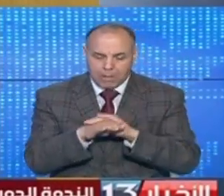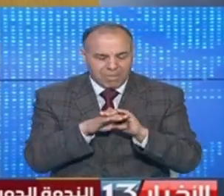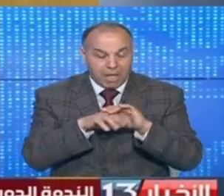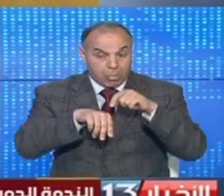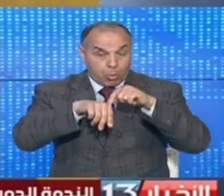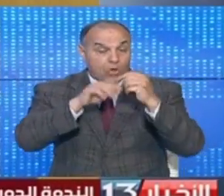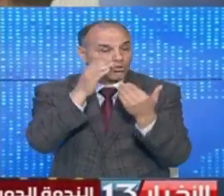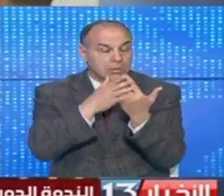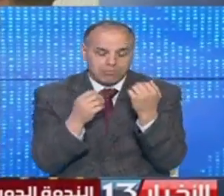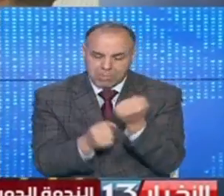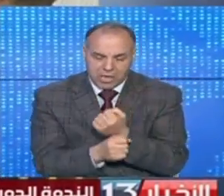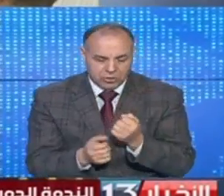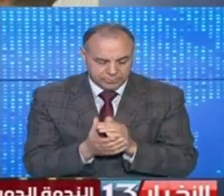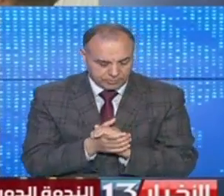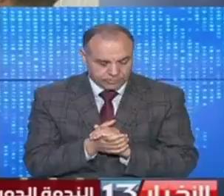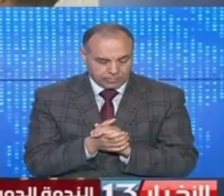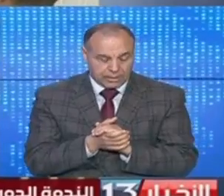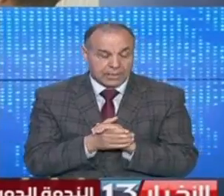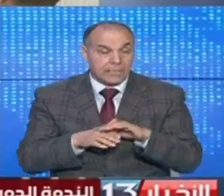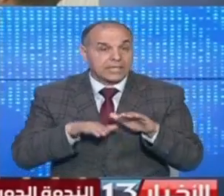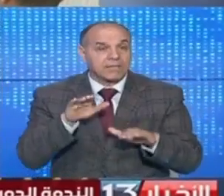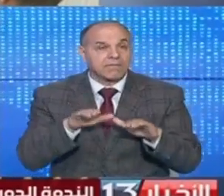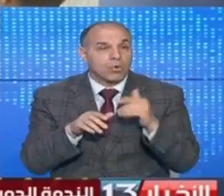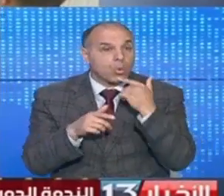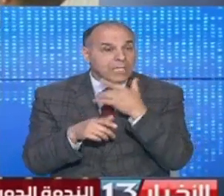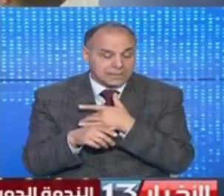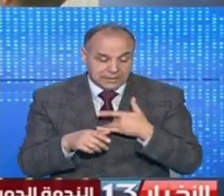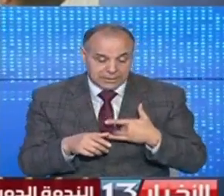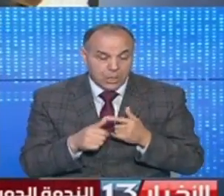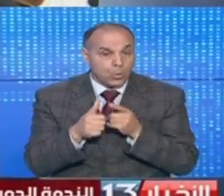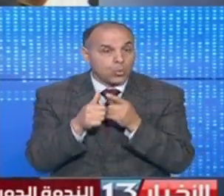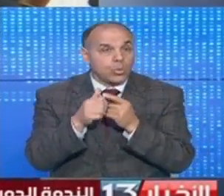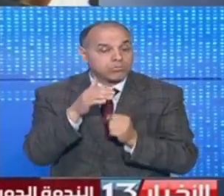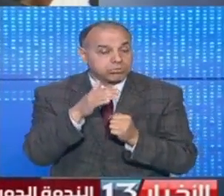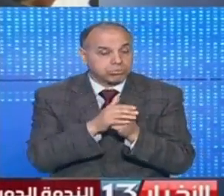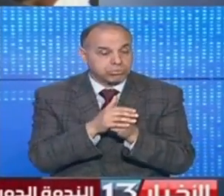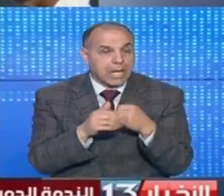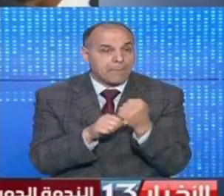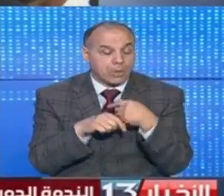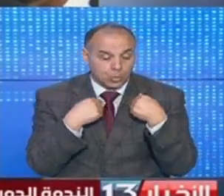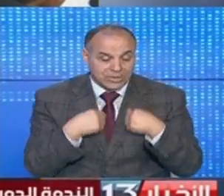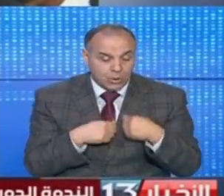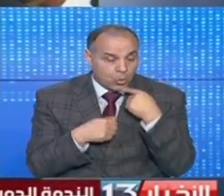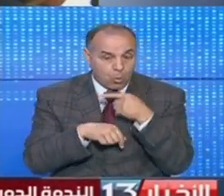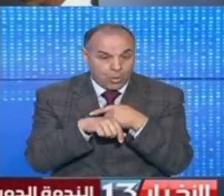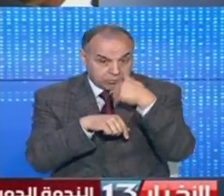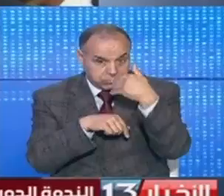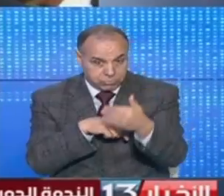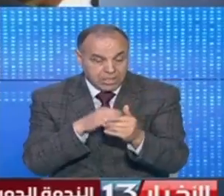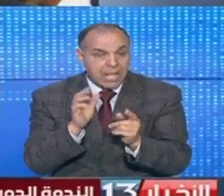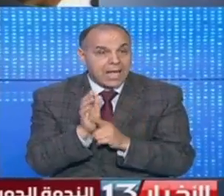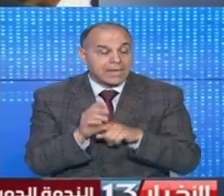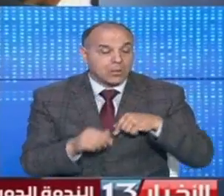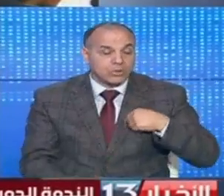بين وبالتوازي مع الى الوضع الصحي الاولويه القصوى في العمل الحكومي خلال الفتره المقبله اكد